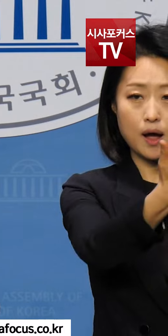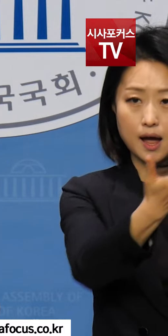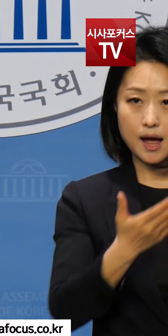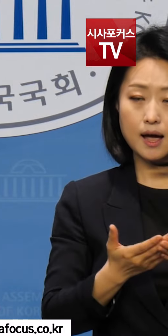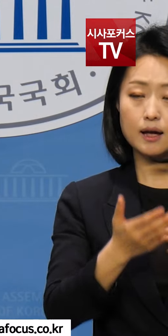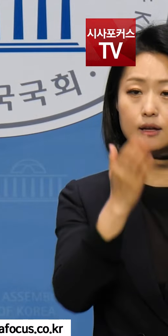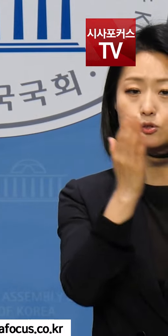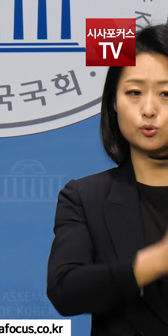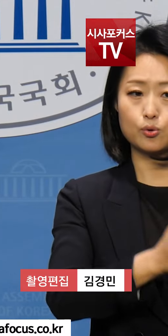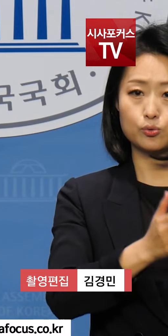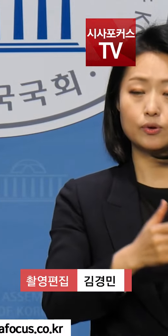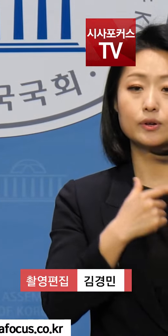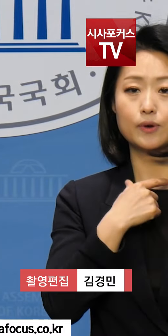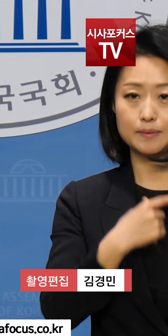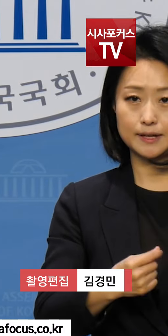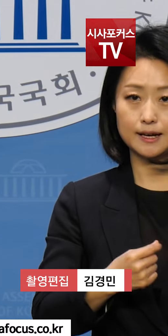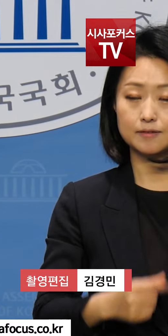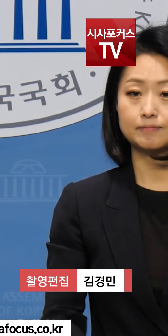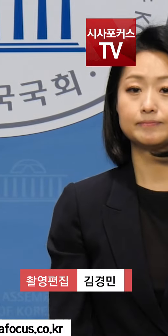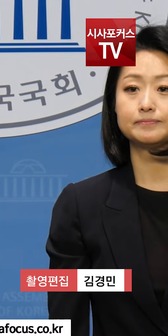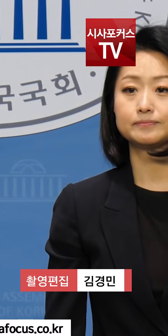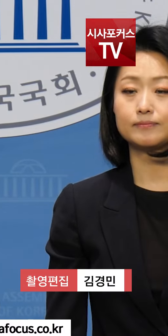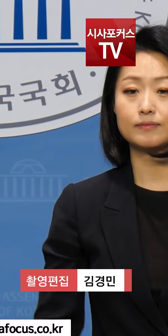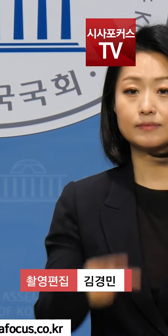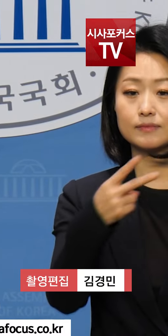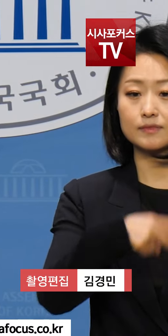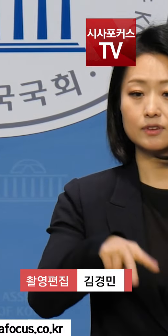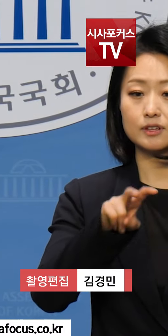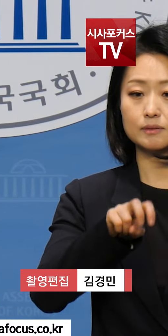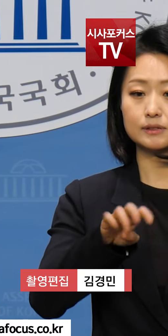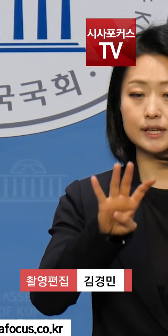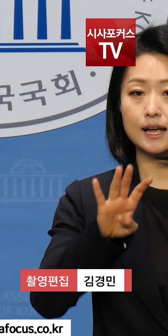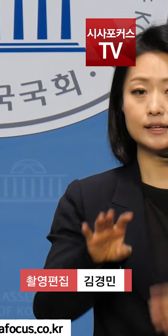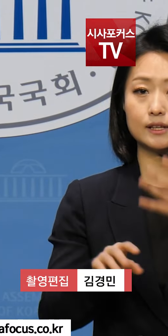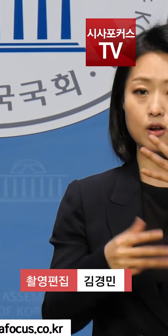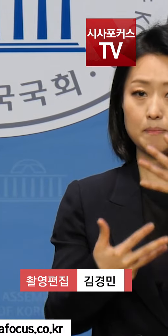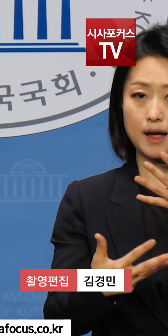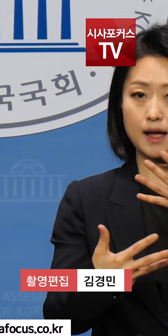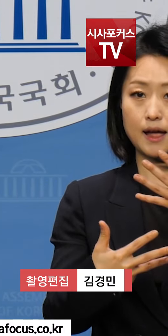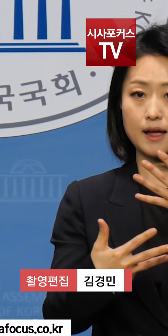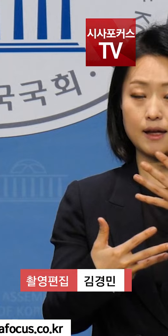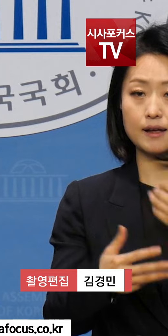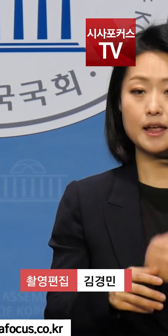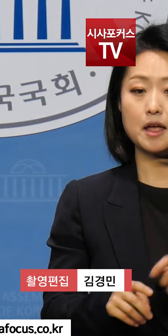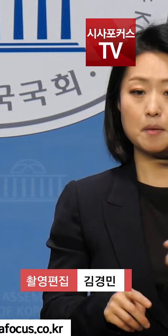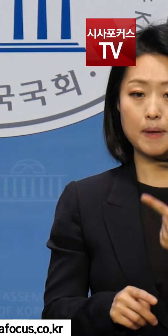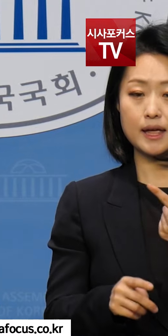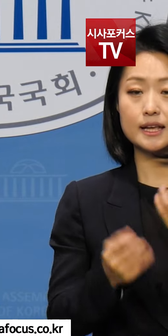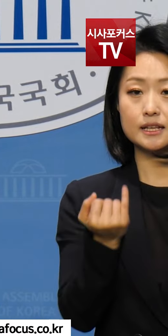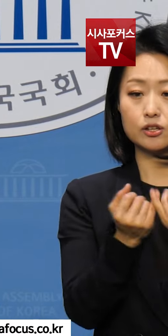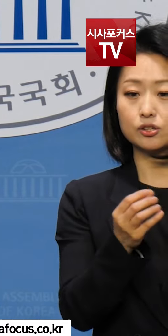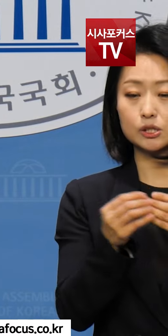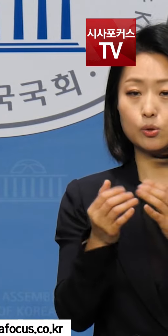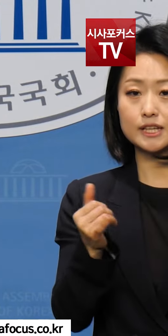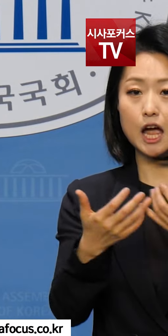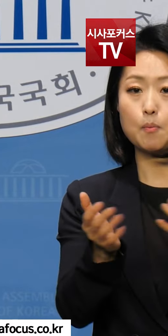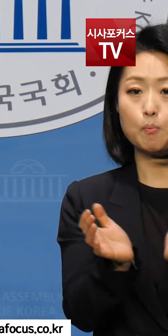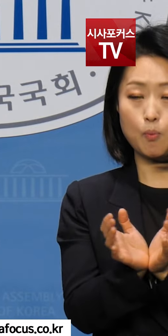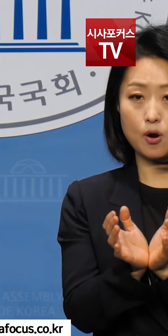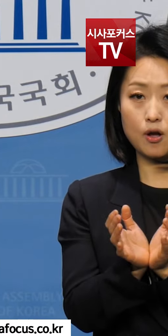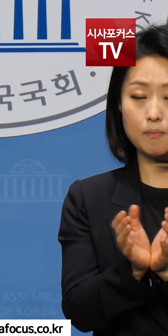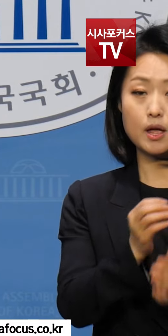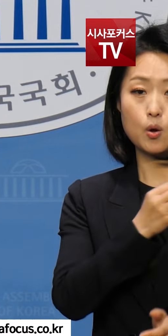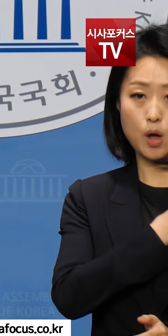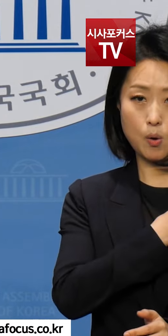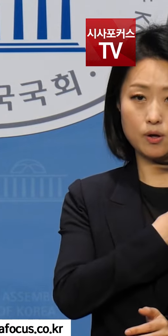다시 한번 촉구하는 바이다. 2024년 4월 8일 백인 여성 지도자 포럼